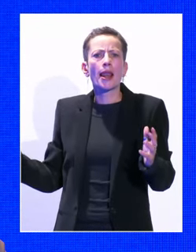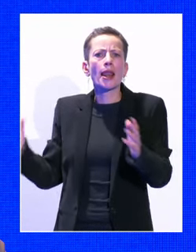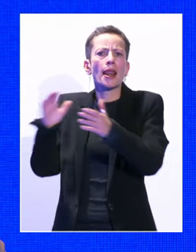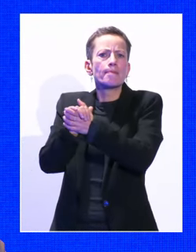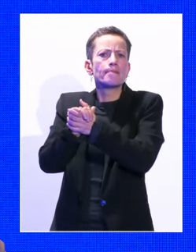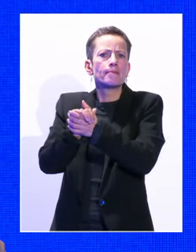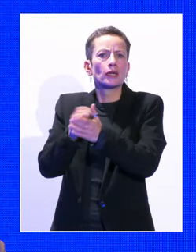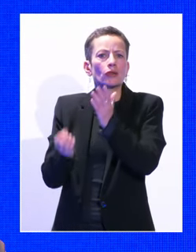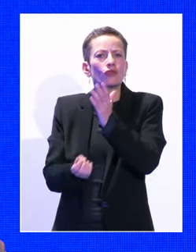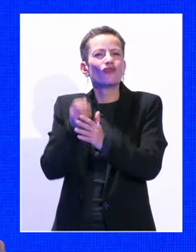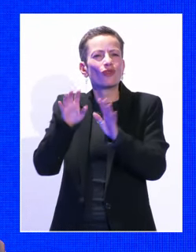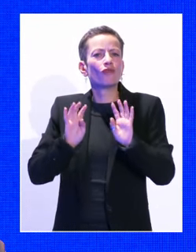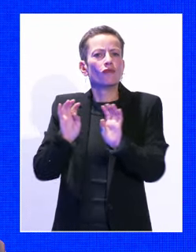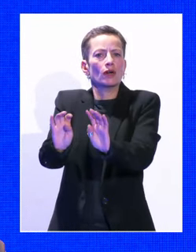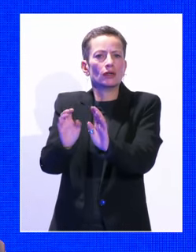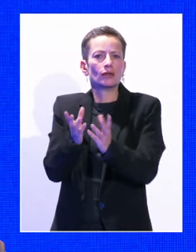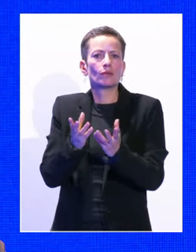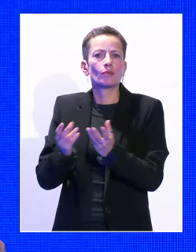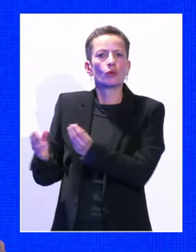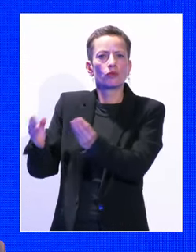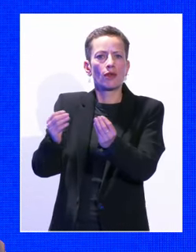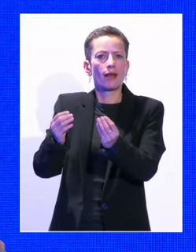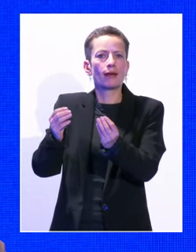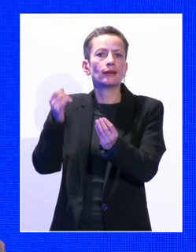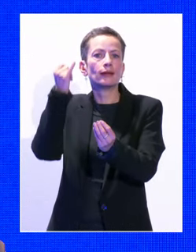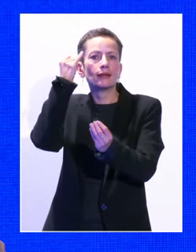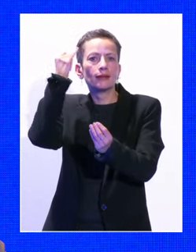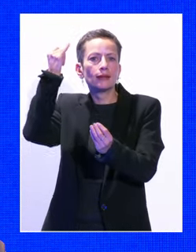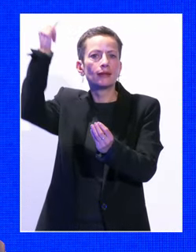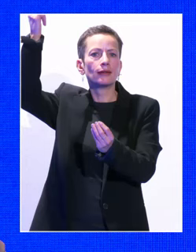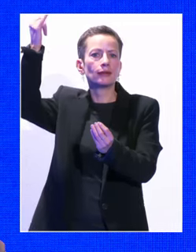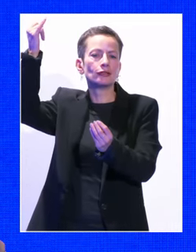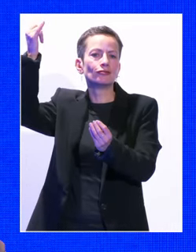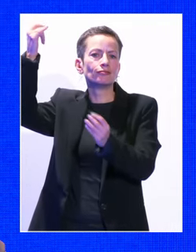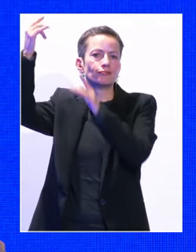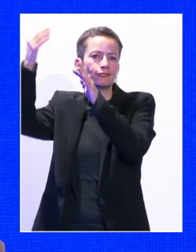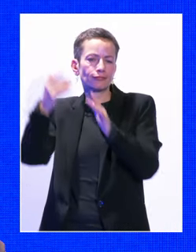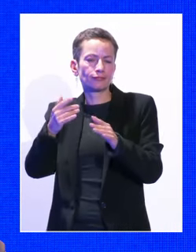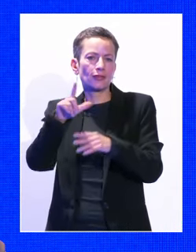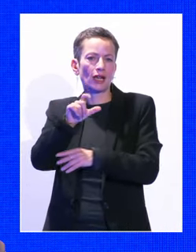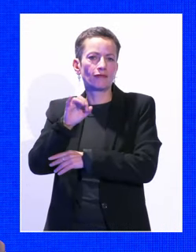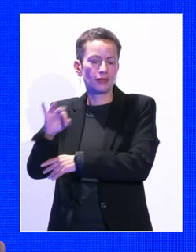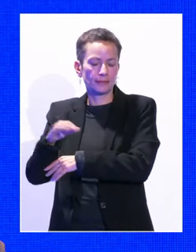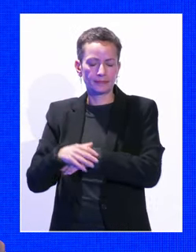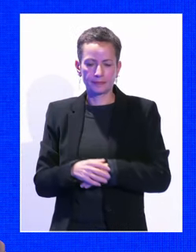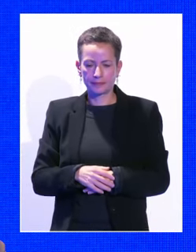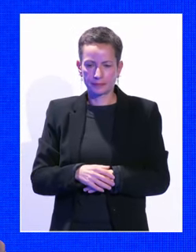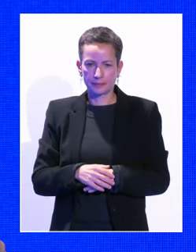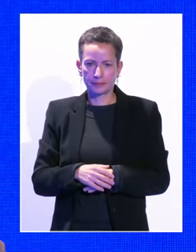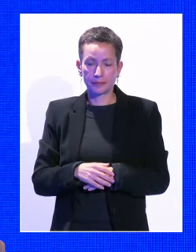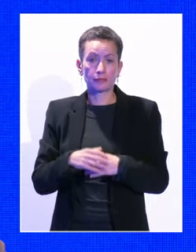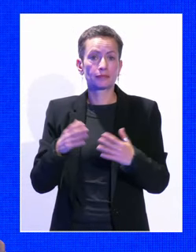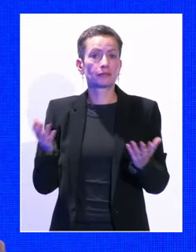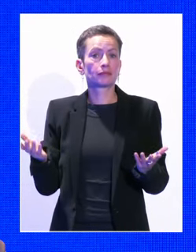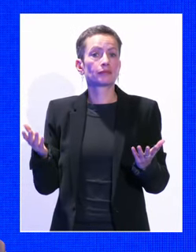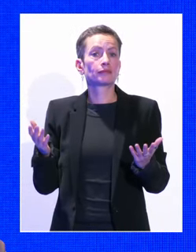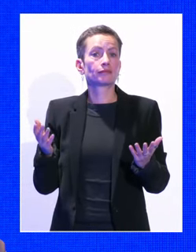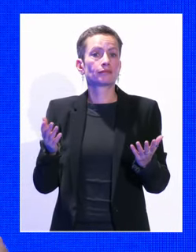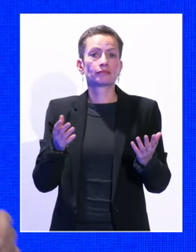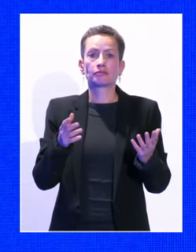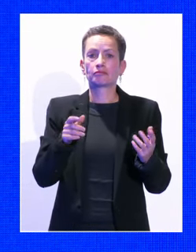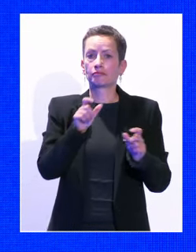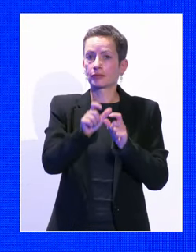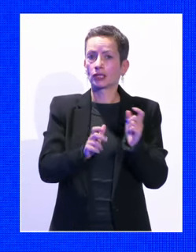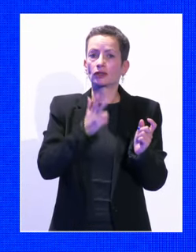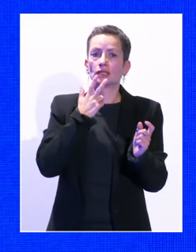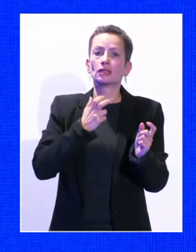Populaire, sous influence idéologique de la France insoumise. Et le corps des citoyens, ayant